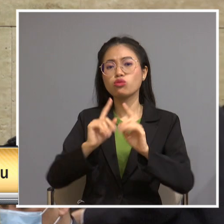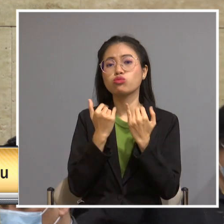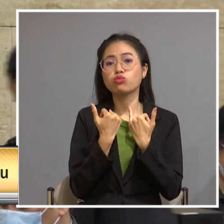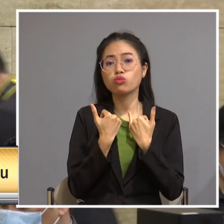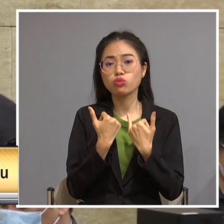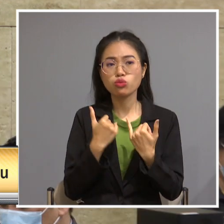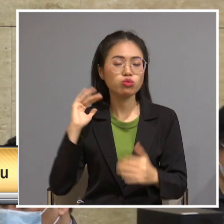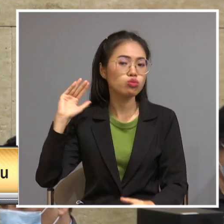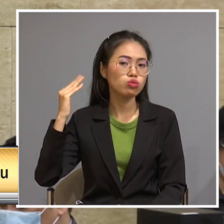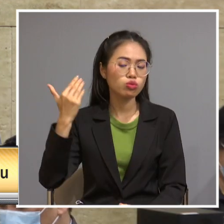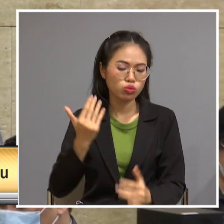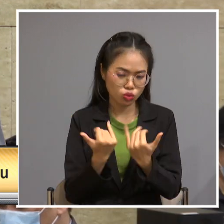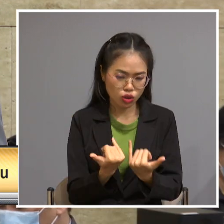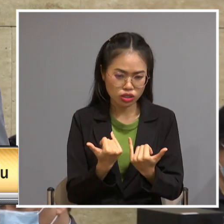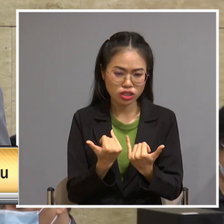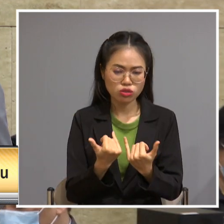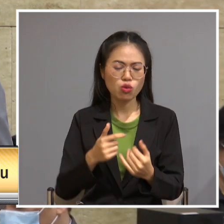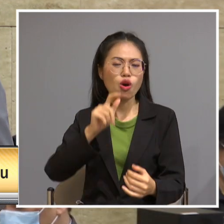ท้องถิ่นแต่ละแหง